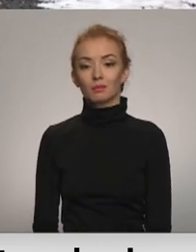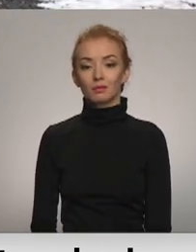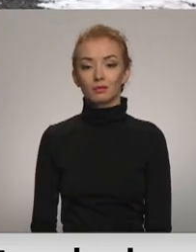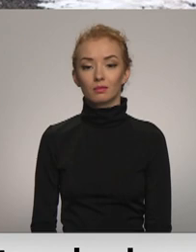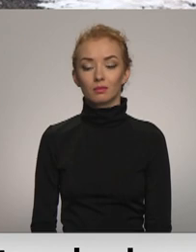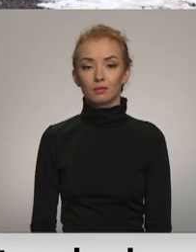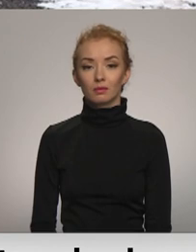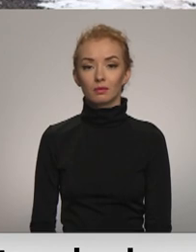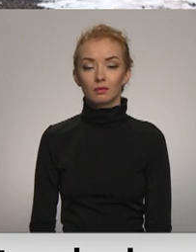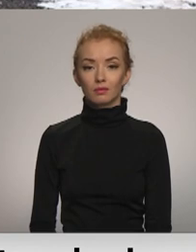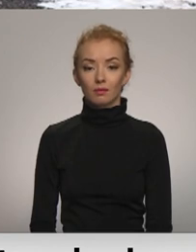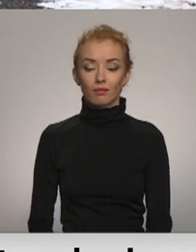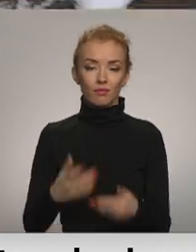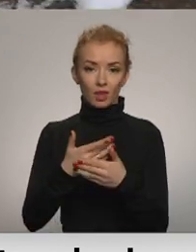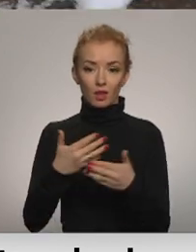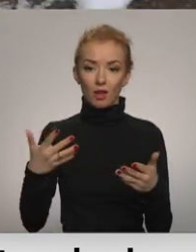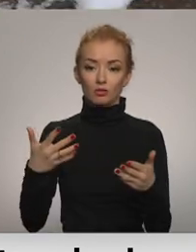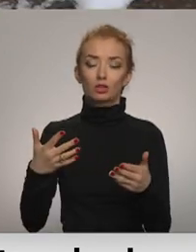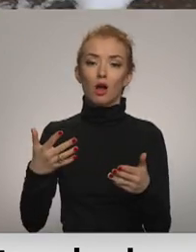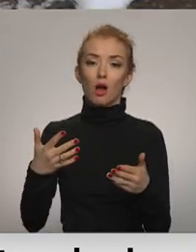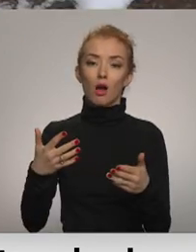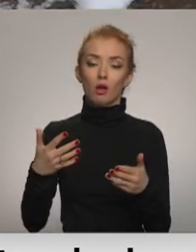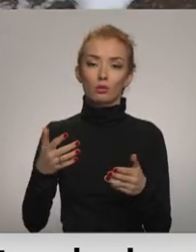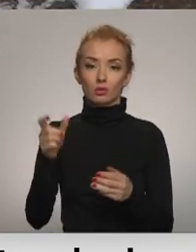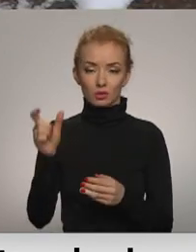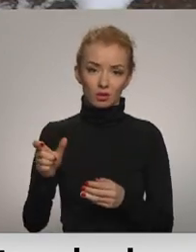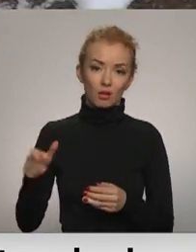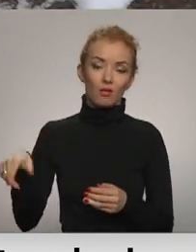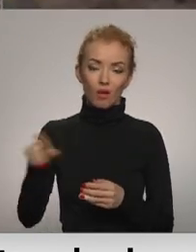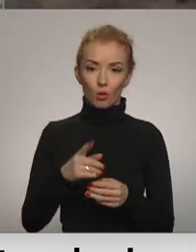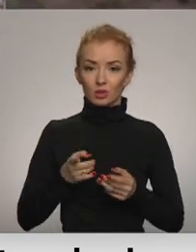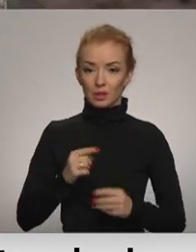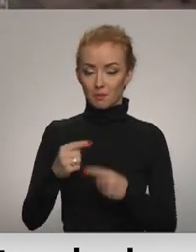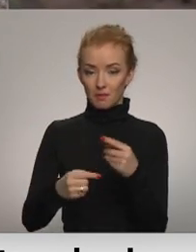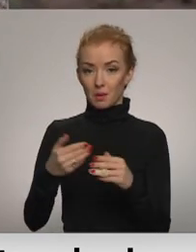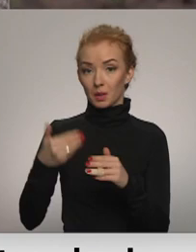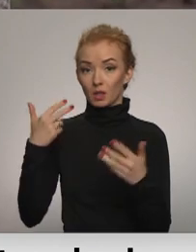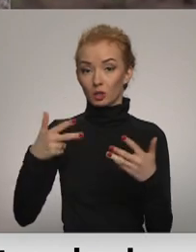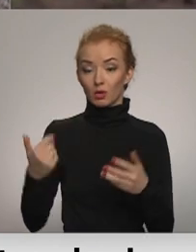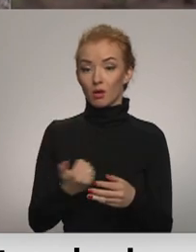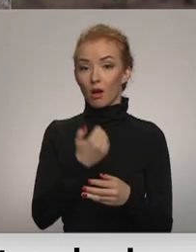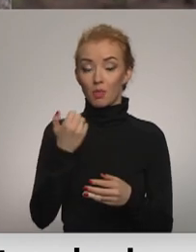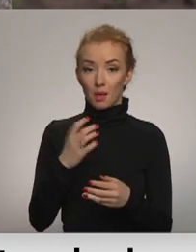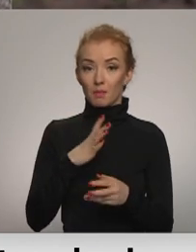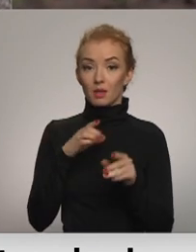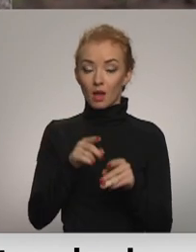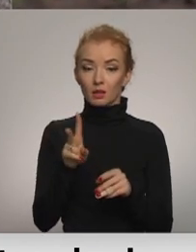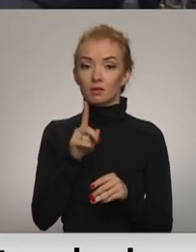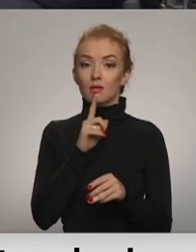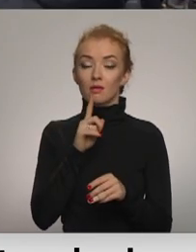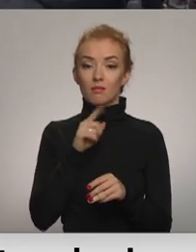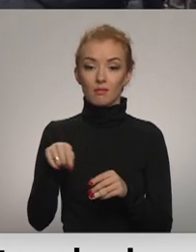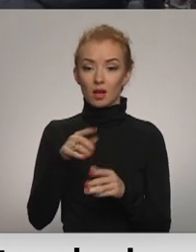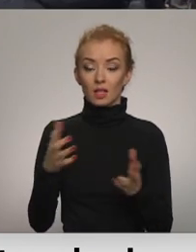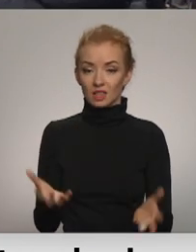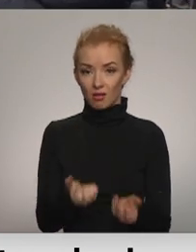Pāvelu Dzeņu, Zīvertu, Šusteru, Pērkonu, Segliņu un vēl vairāku desmitu dzimtes pirms 80 gadiem bija tās, kuras Liepājas pusē izglāba ebrejus